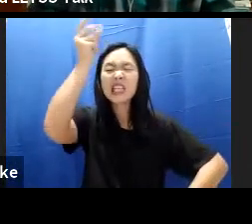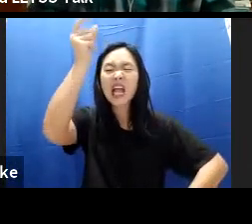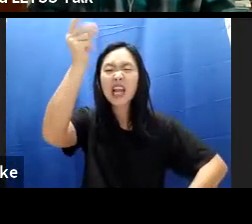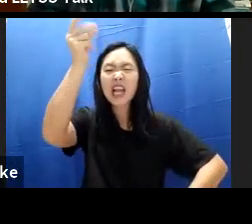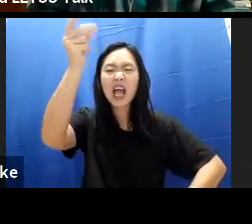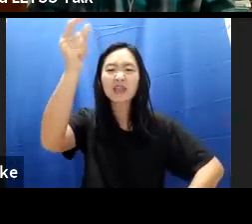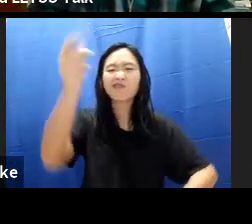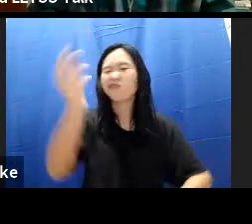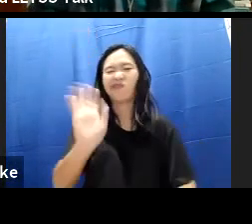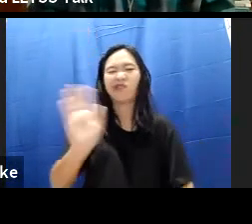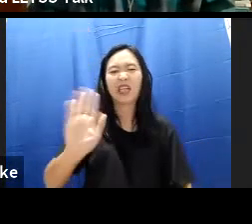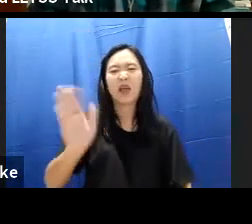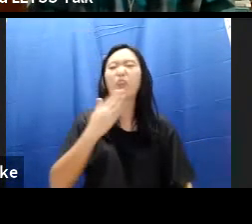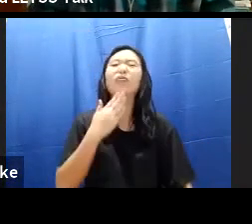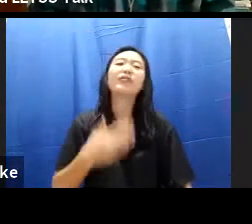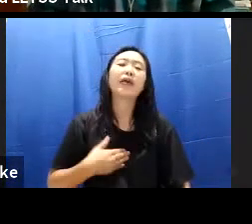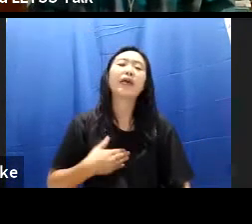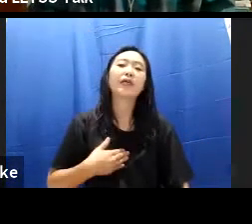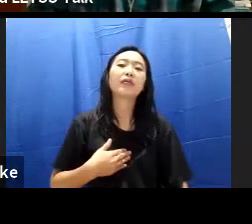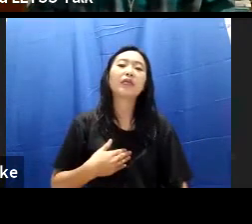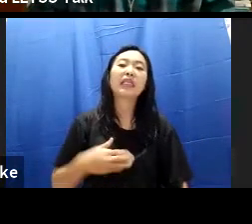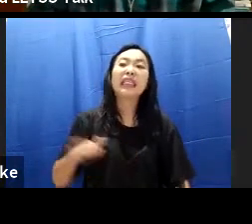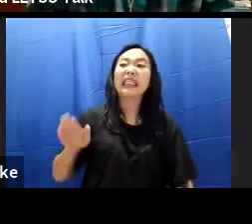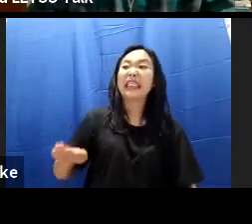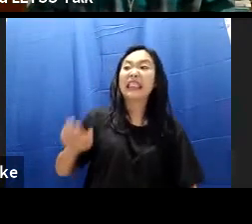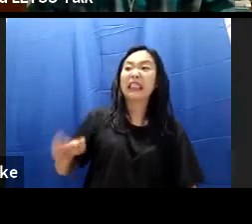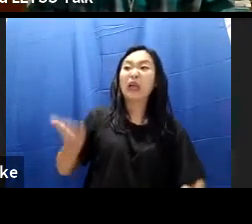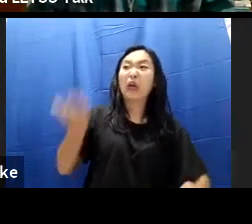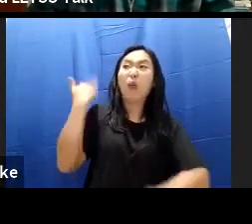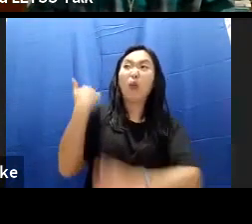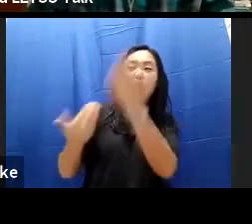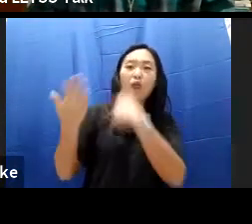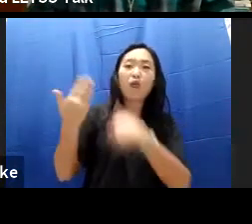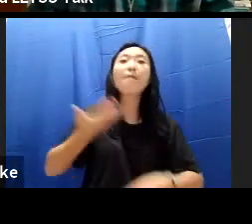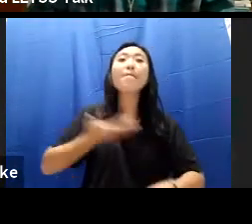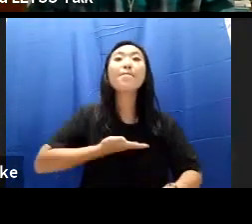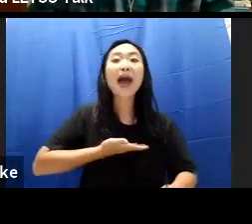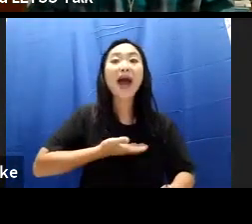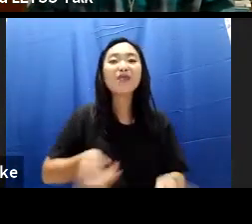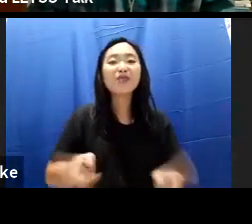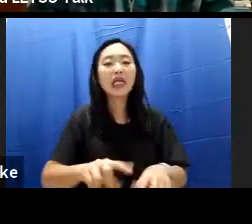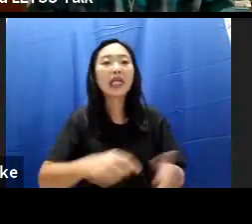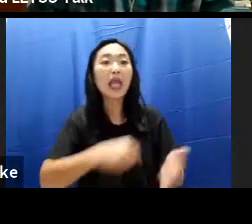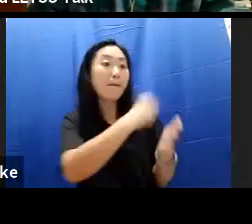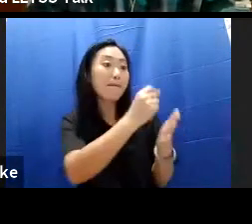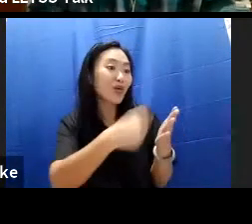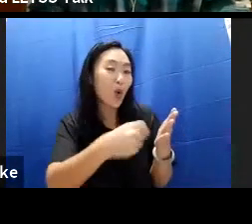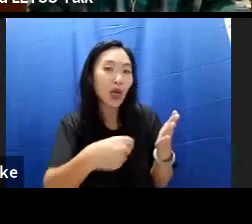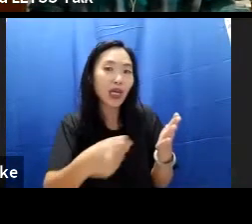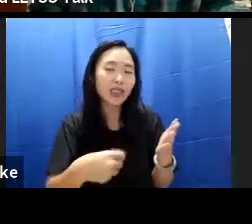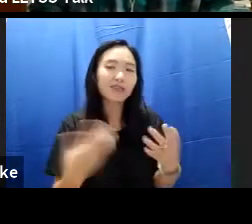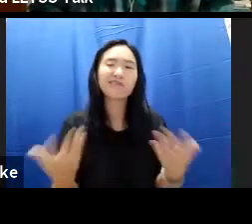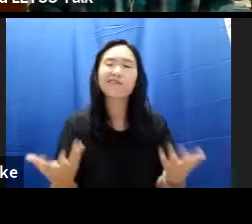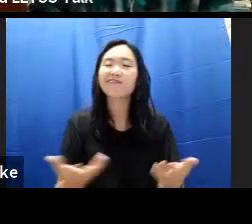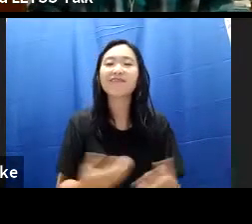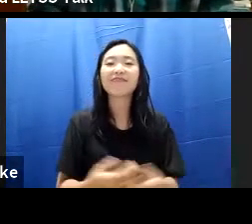tuh dari kecil pengennya jadi penulis gitu, tapi kan kita tidak bisa hidup ya menjadi penulis, kecuali